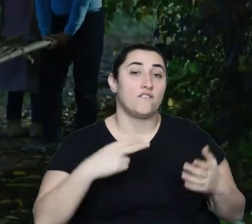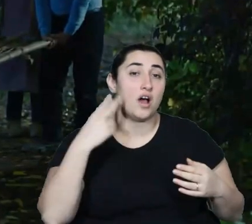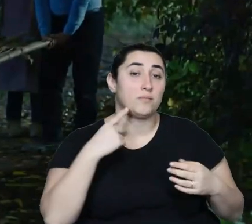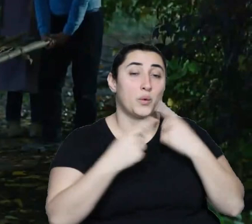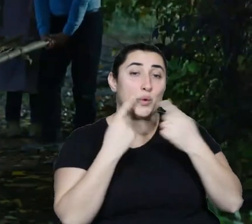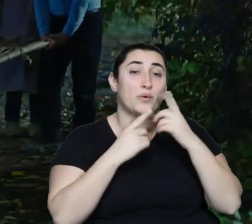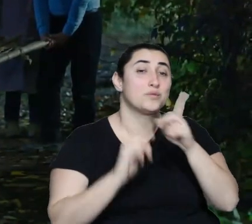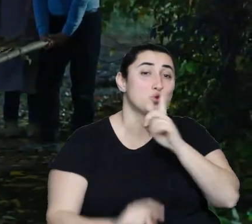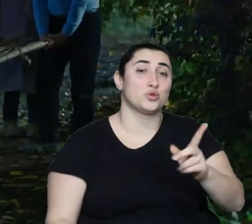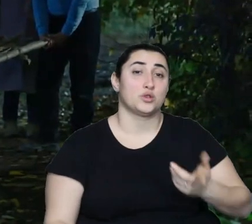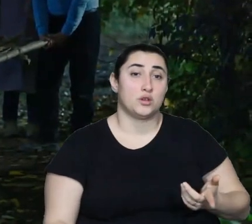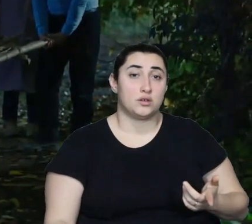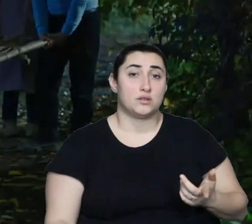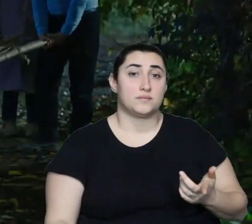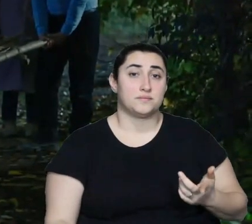ya, vur vur vur, bir susmadım be.